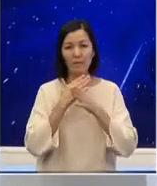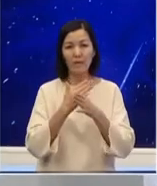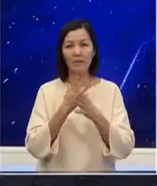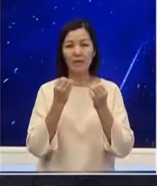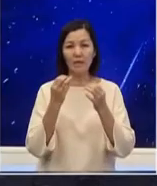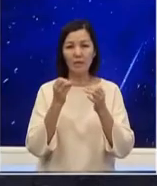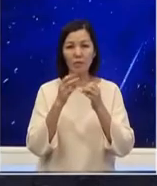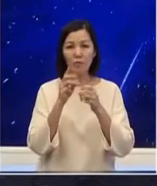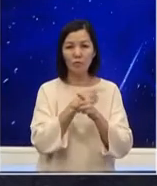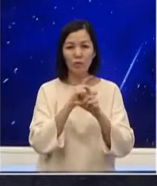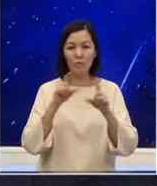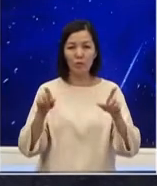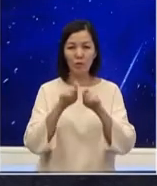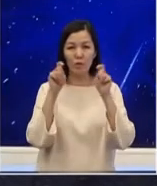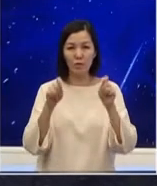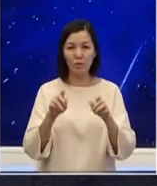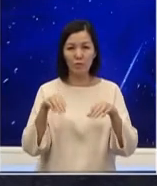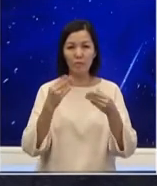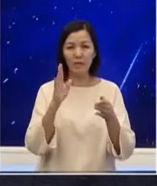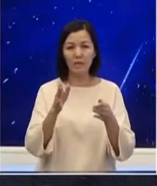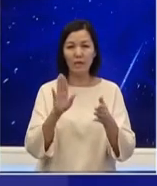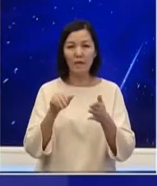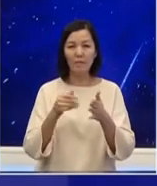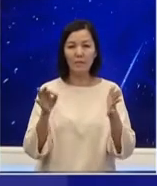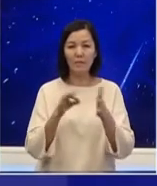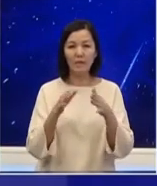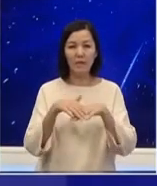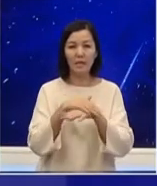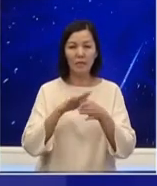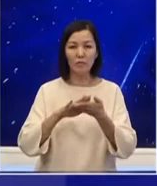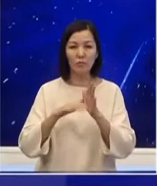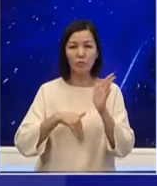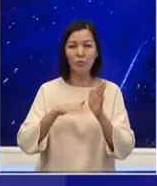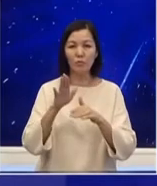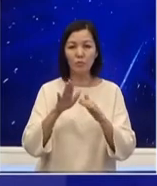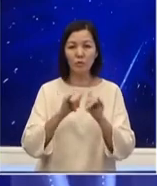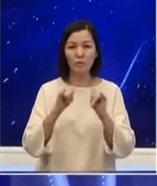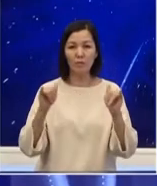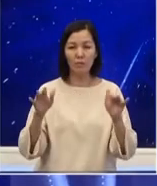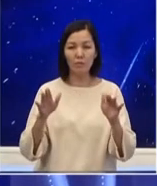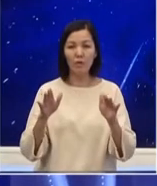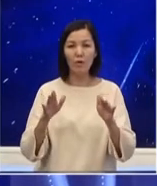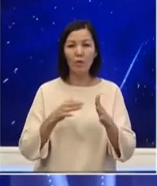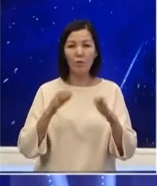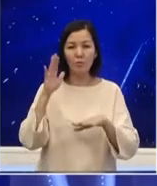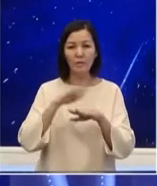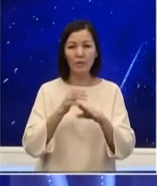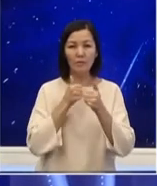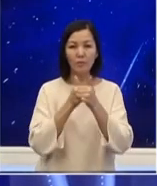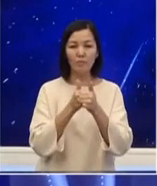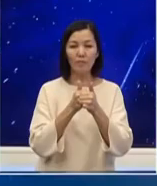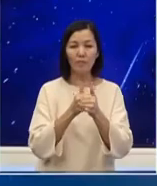тағы 13 амбулатория пайдалануға берілмек. Басты мақсат халықтың тұрмыс жағдайын одан әрі жақсарту, дейді облыс әкімінің